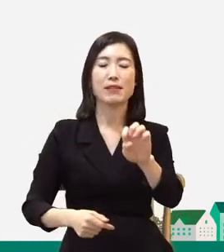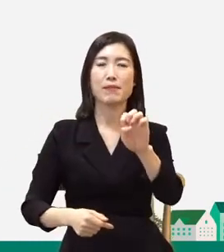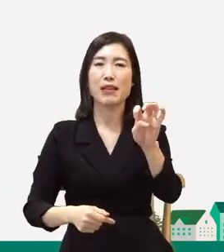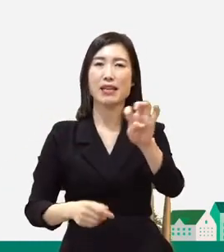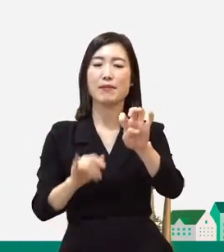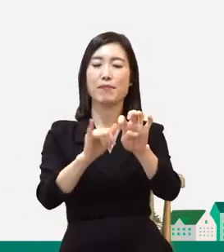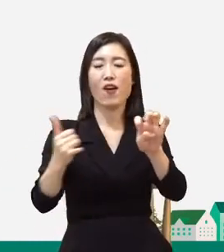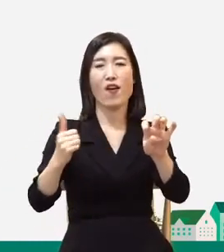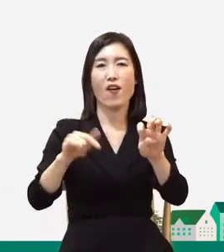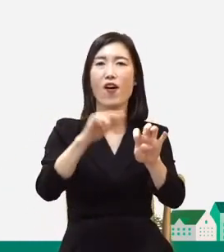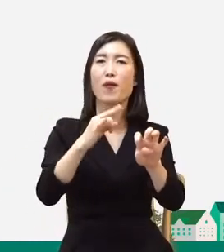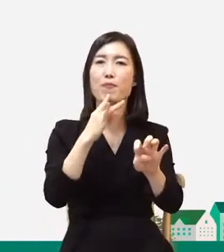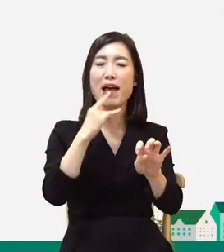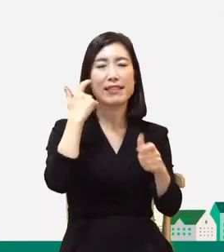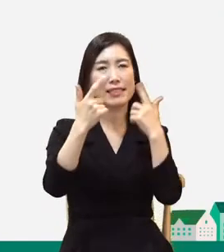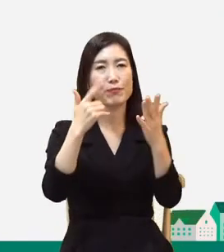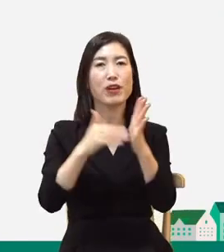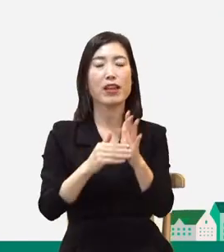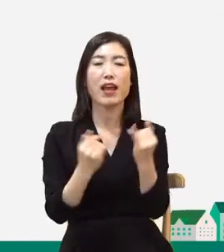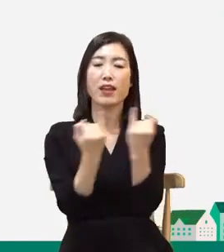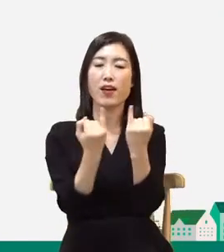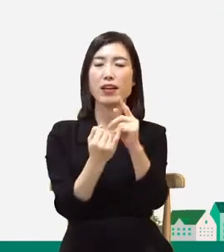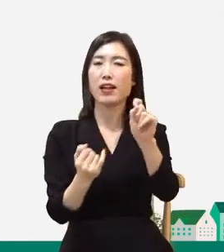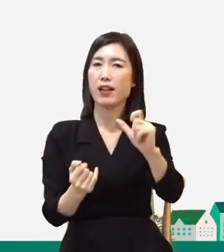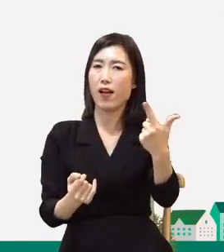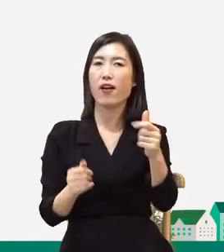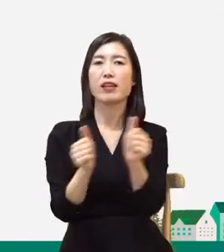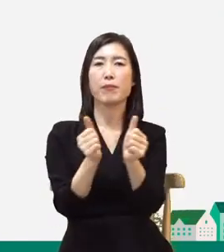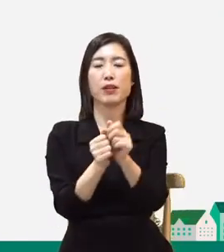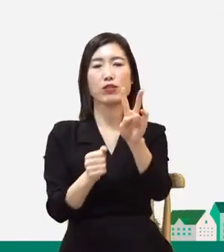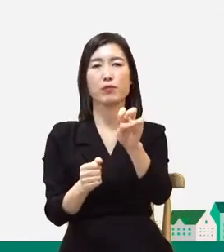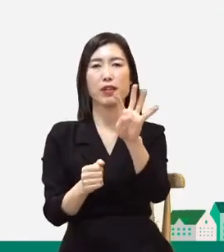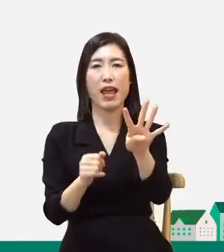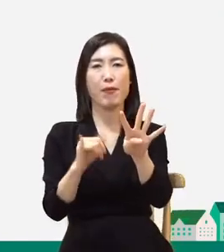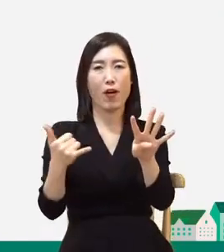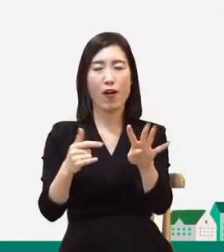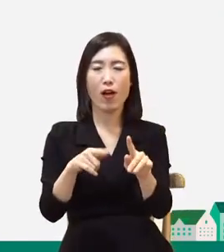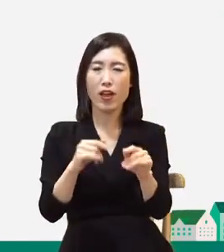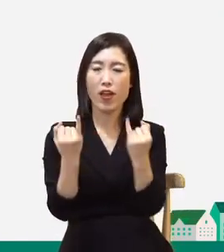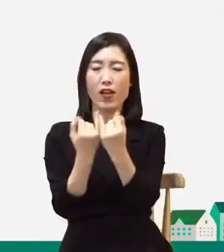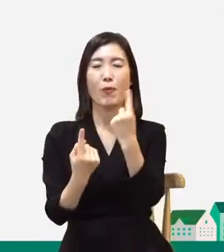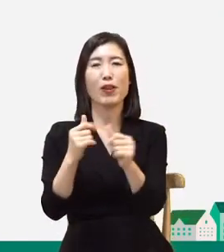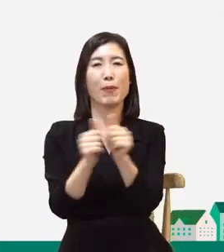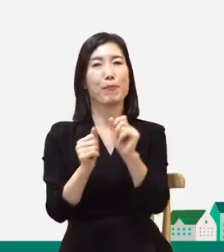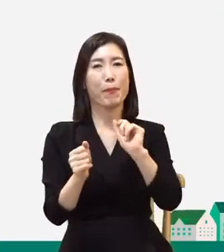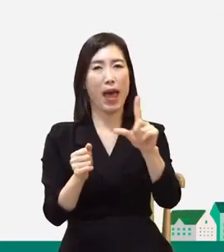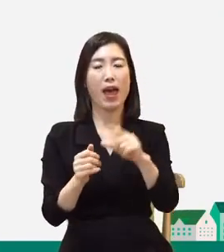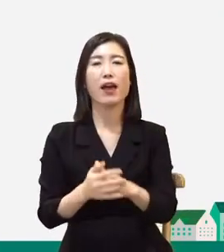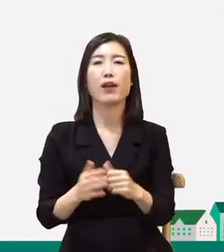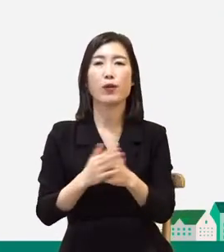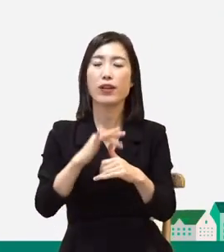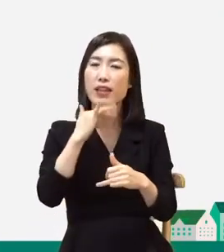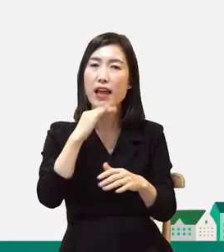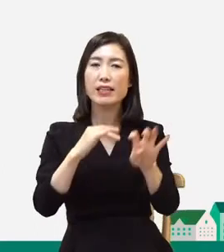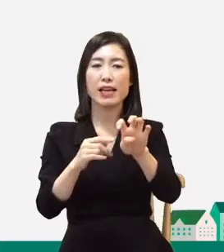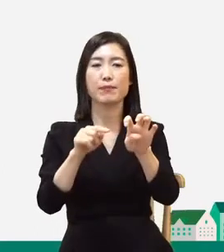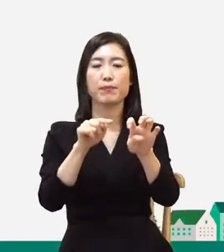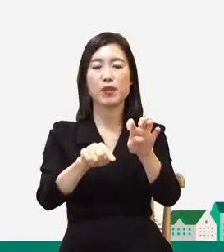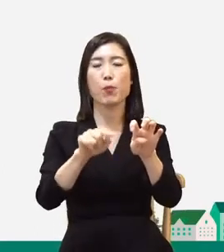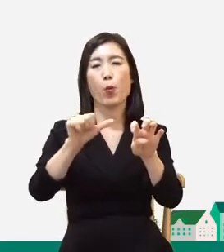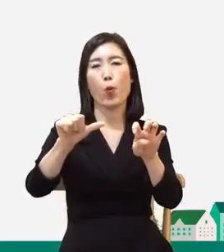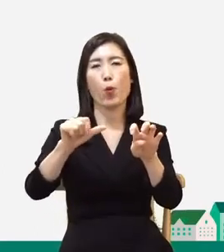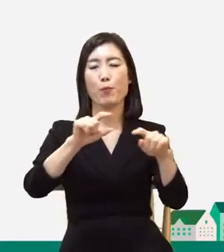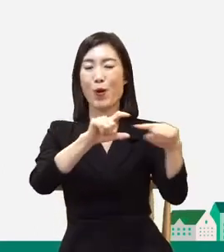내봤습니다. 일단 성비는 여성이 16명, 남성은 24명으로 남성이 조금 더 많았고요. 연령 평균은